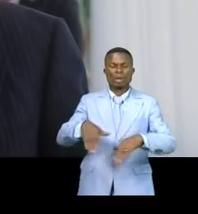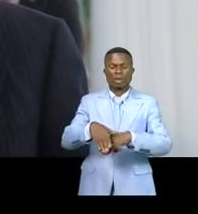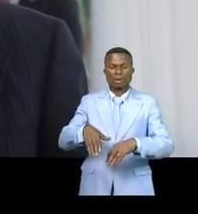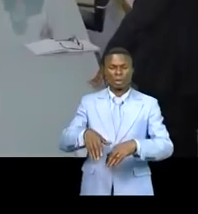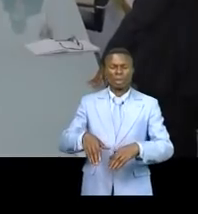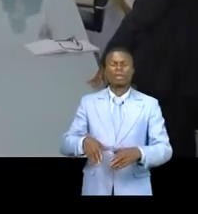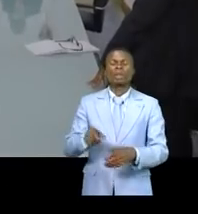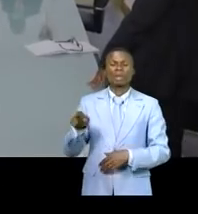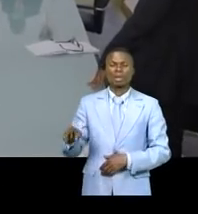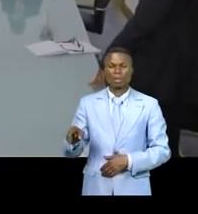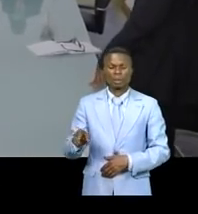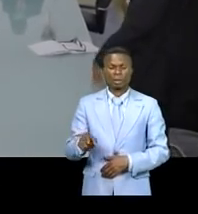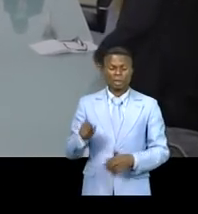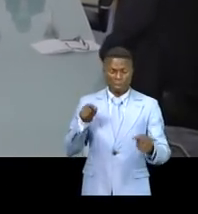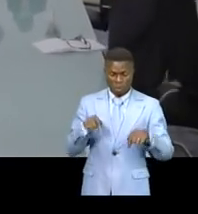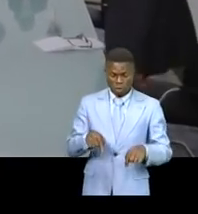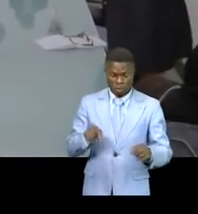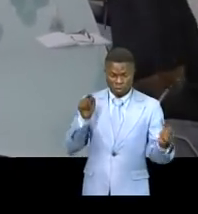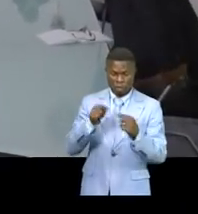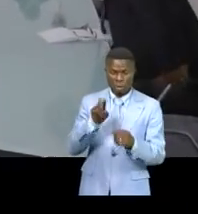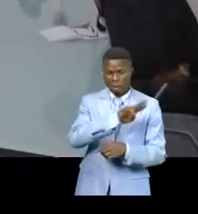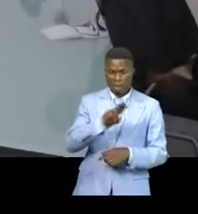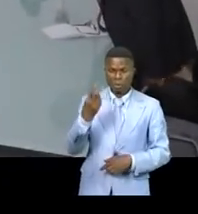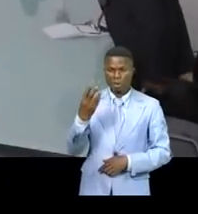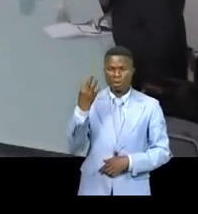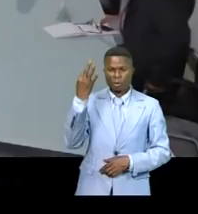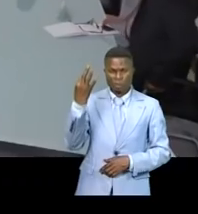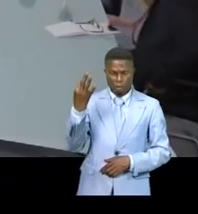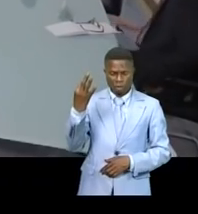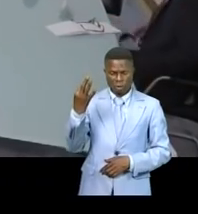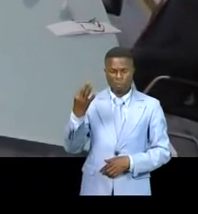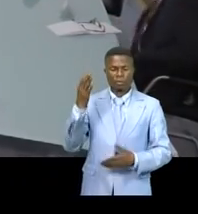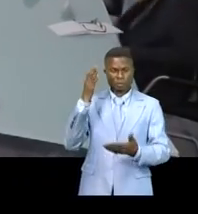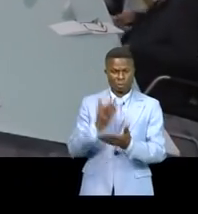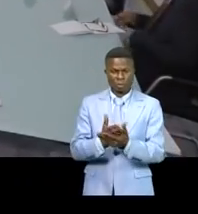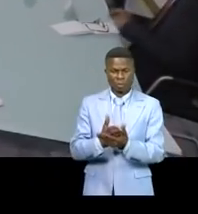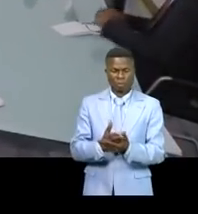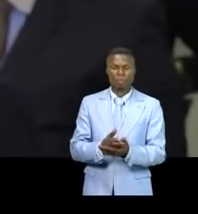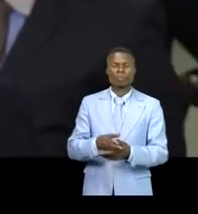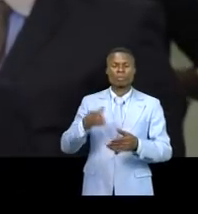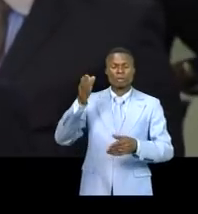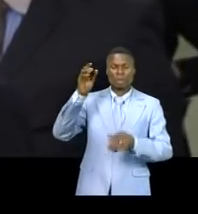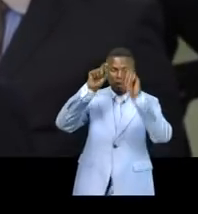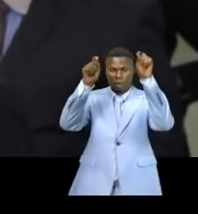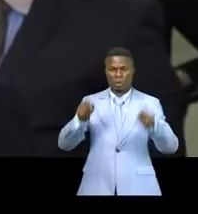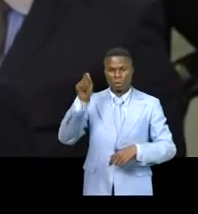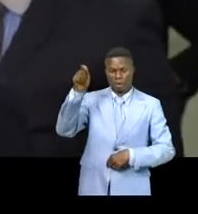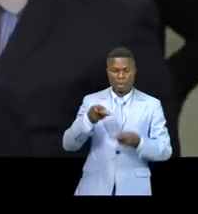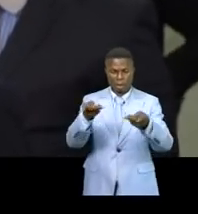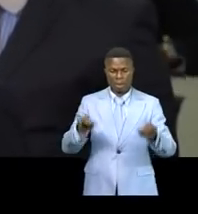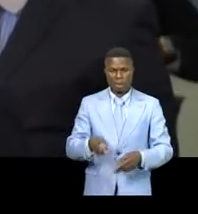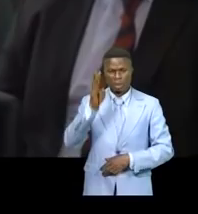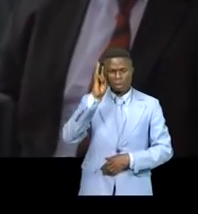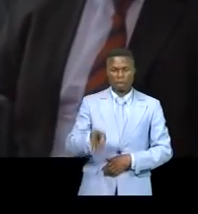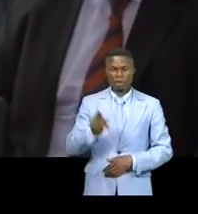des Grands Lacs. D'ici 2023, la Fatché City sera sortie des terres sur le site du Kankokolo. Sur un espace de